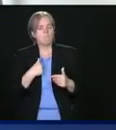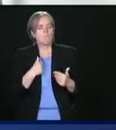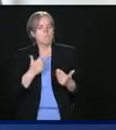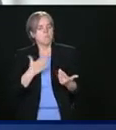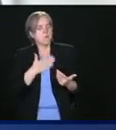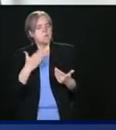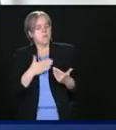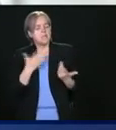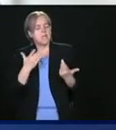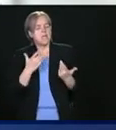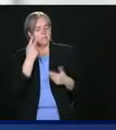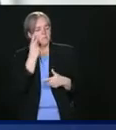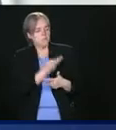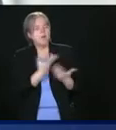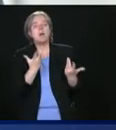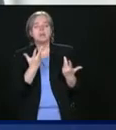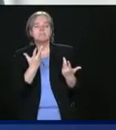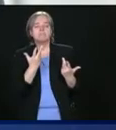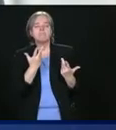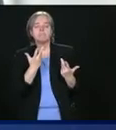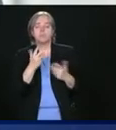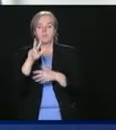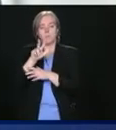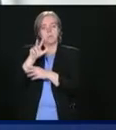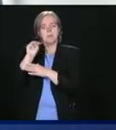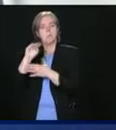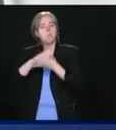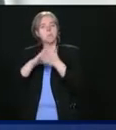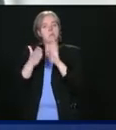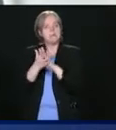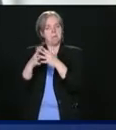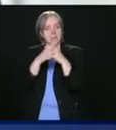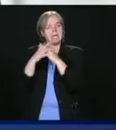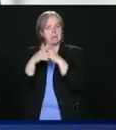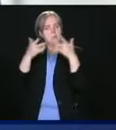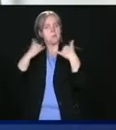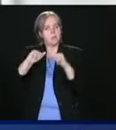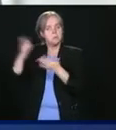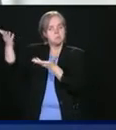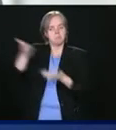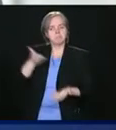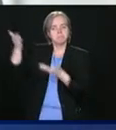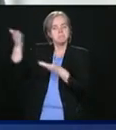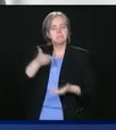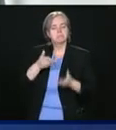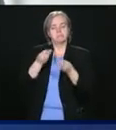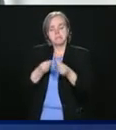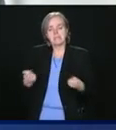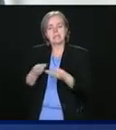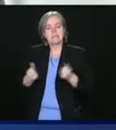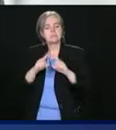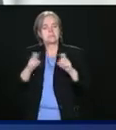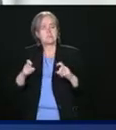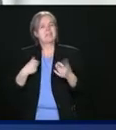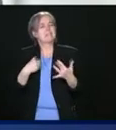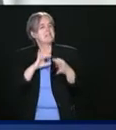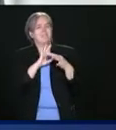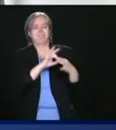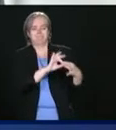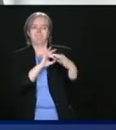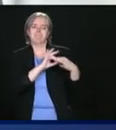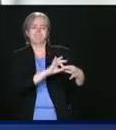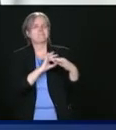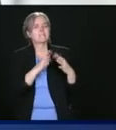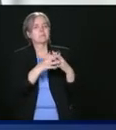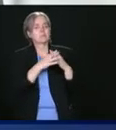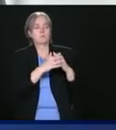la continuité des envois de 3M. Et on continue de travailler de très proche avec l'administration américaine pour